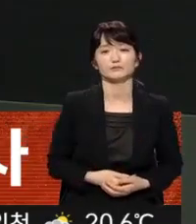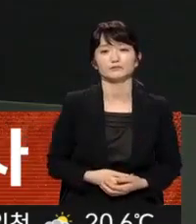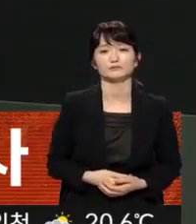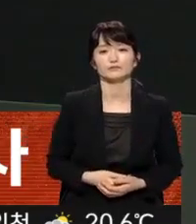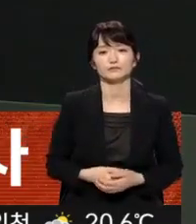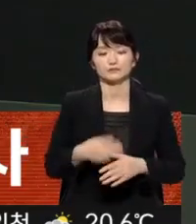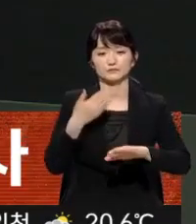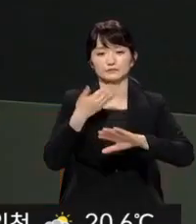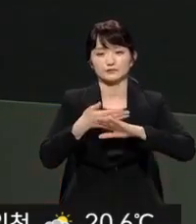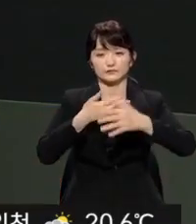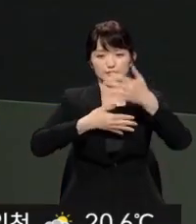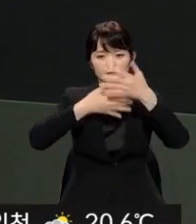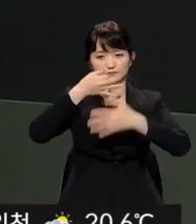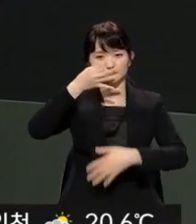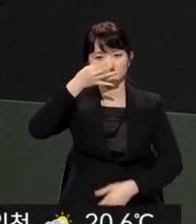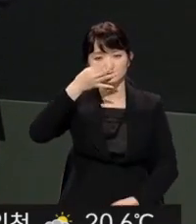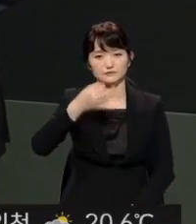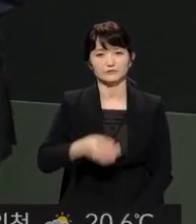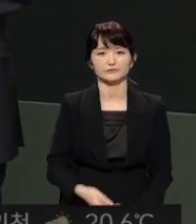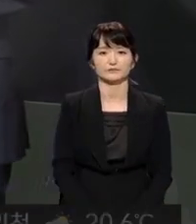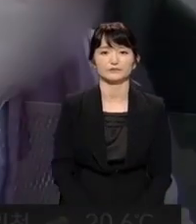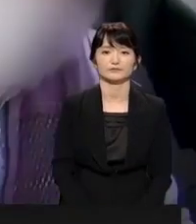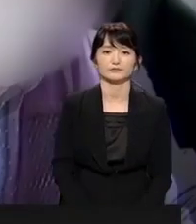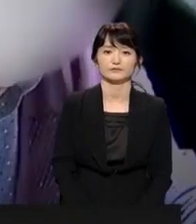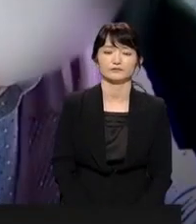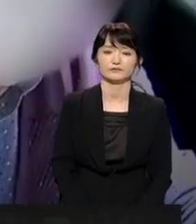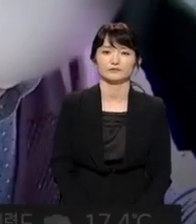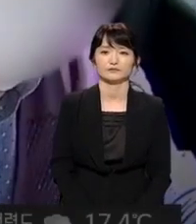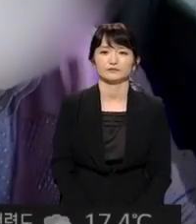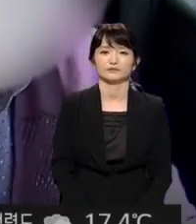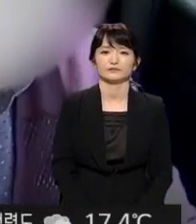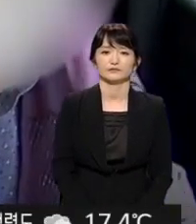자, 또 다른 영상 만나보시죠.